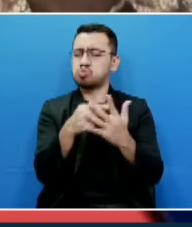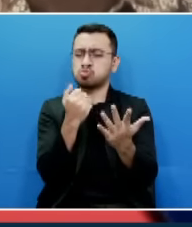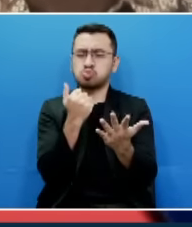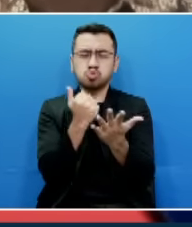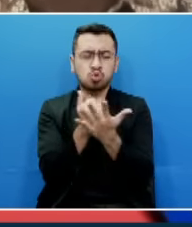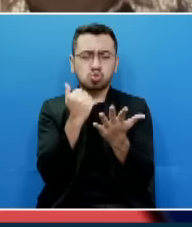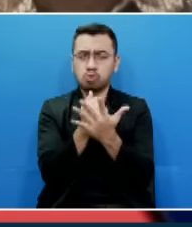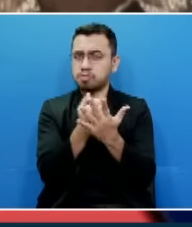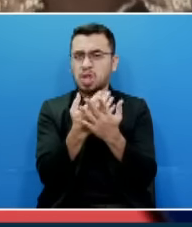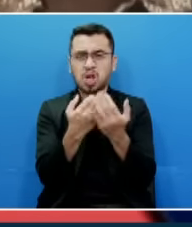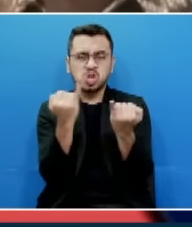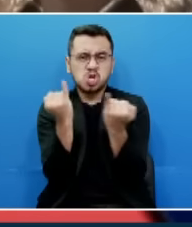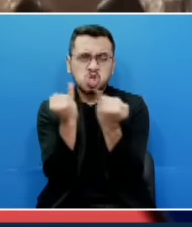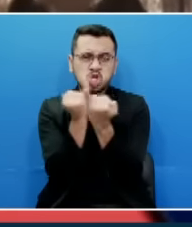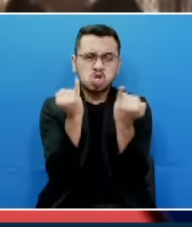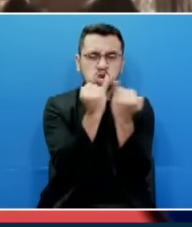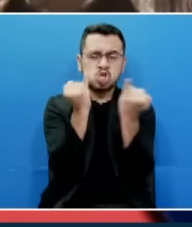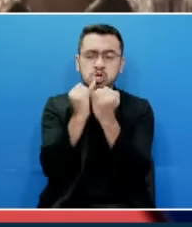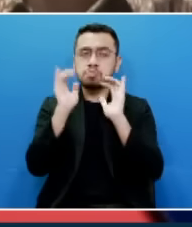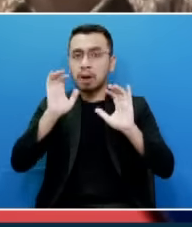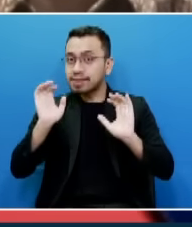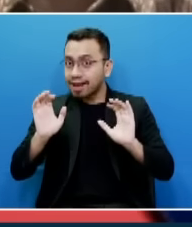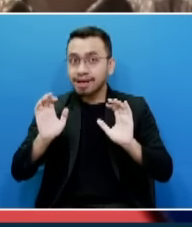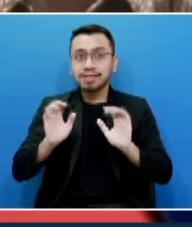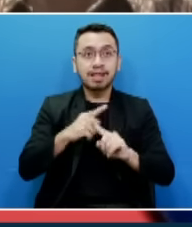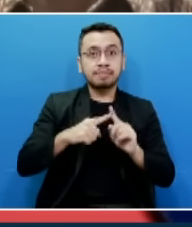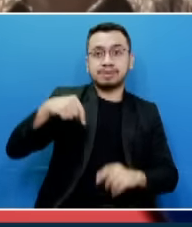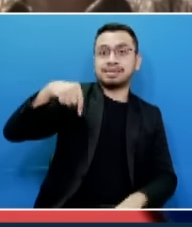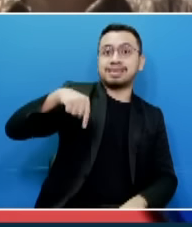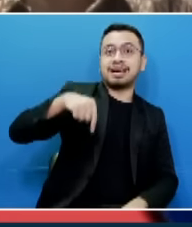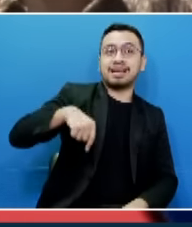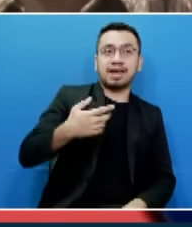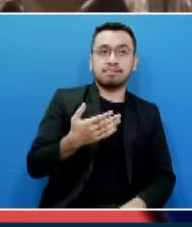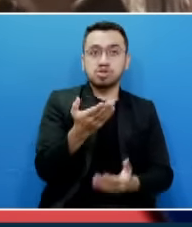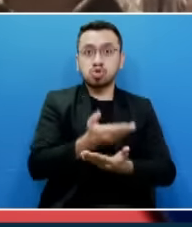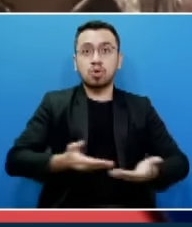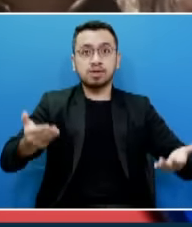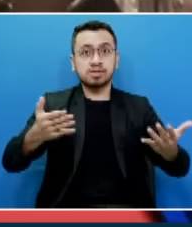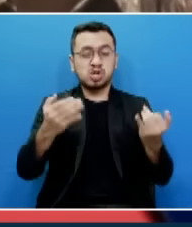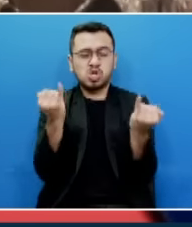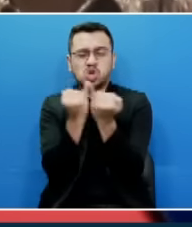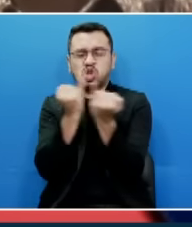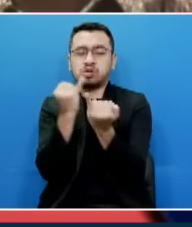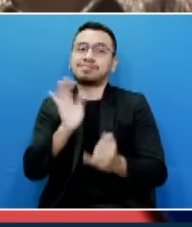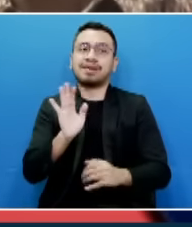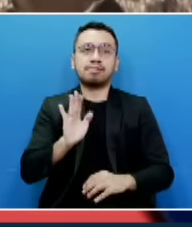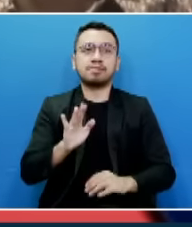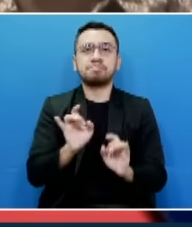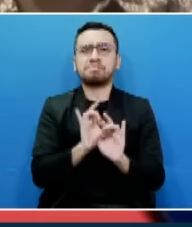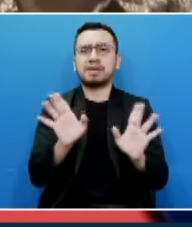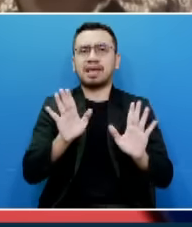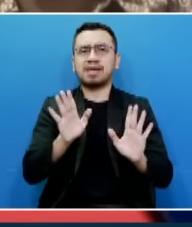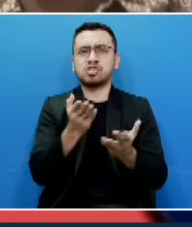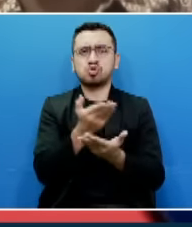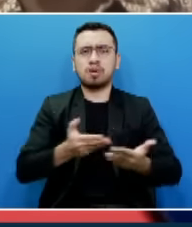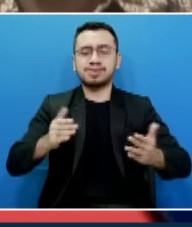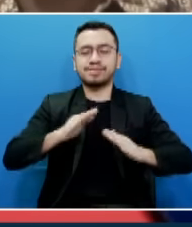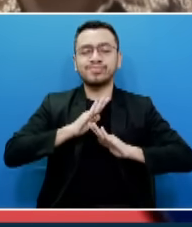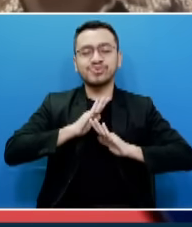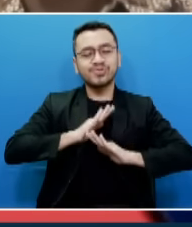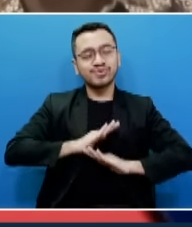kat kan mudah-mudahan ini apa berlanjut sampai tanggal 14 baik berarti e